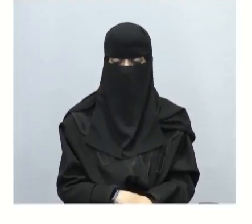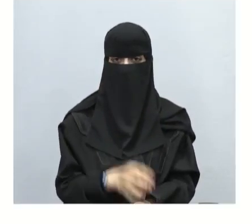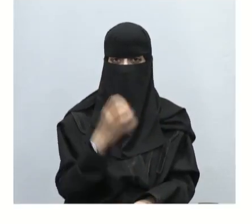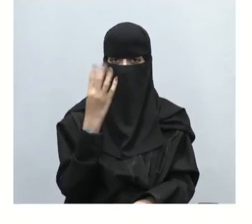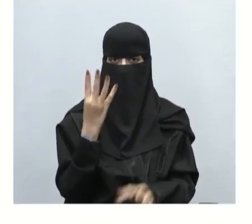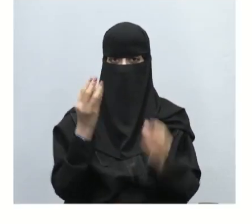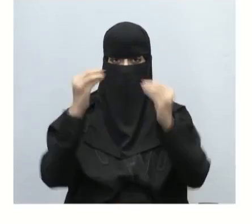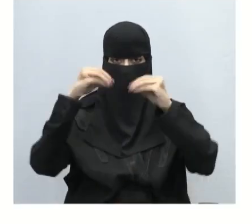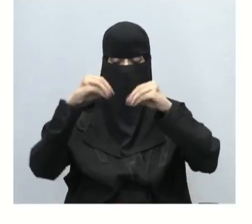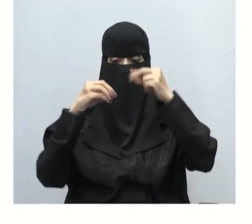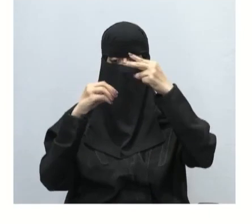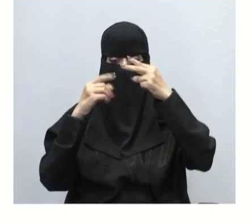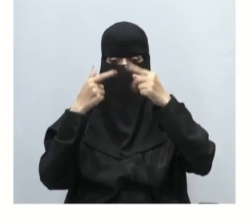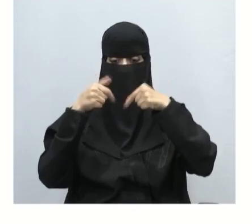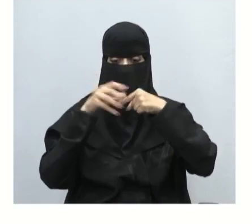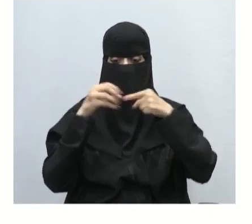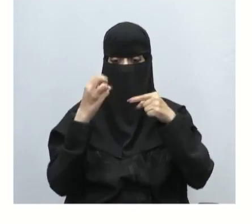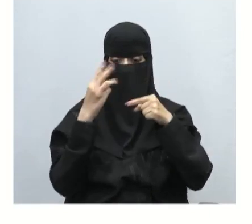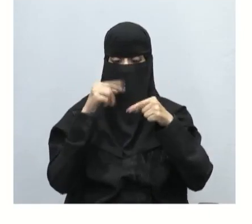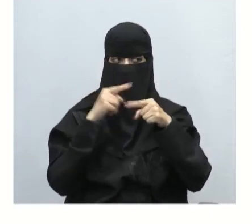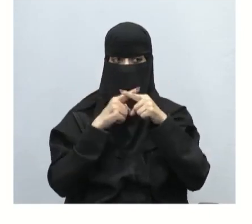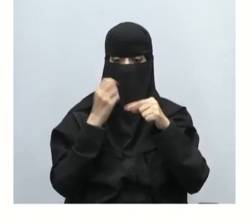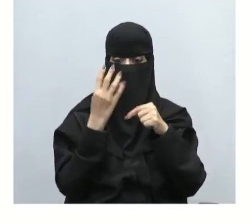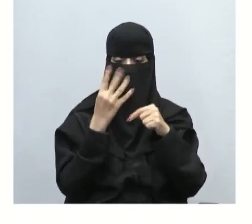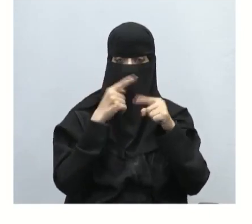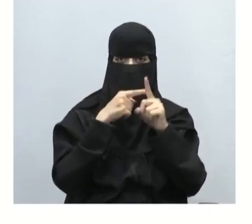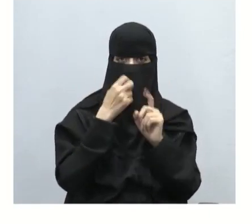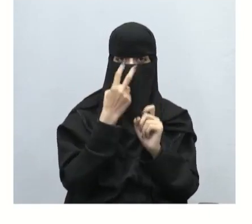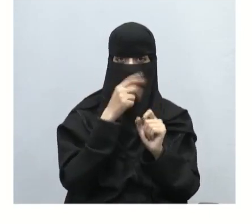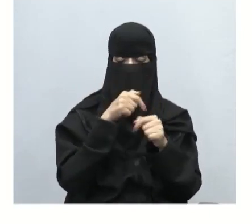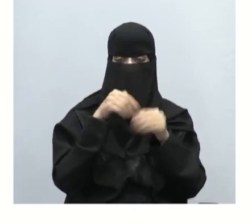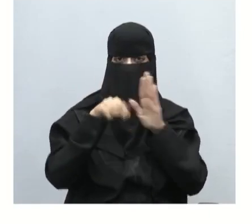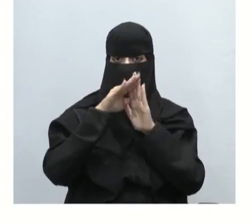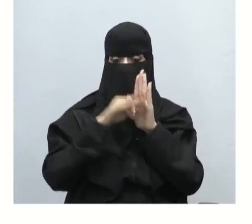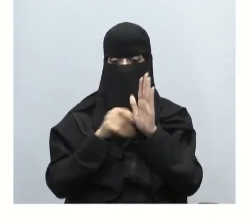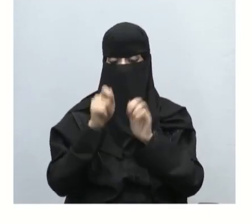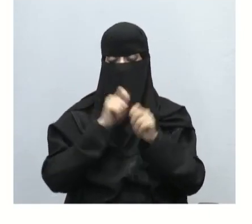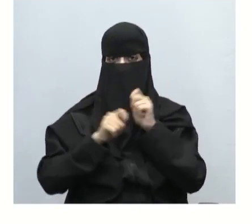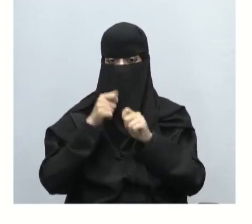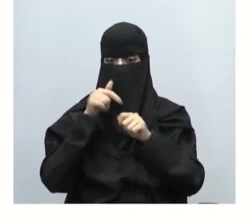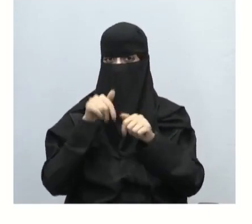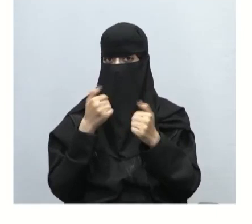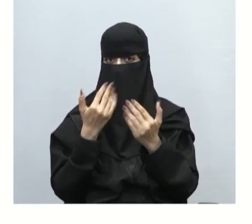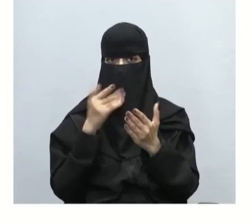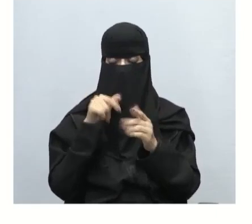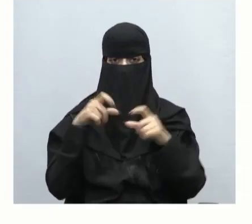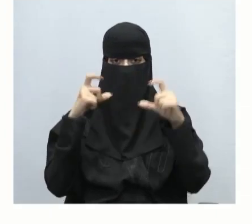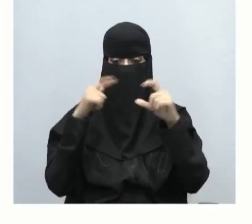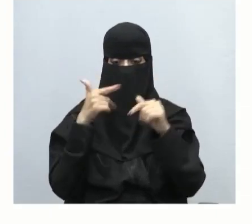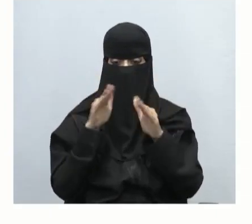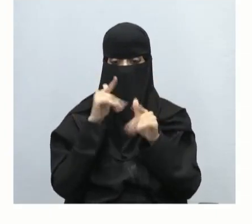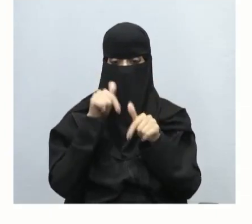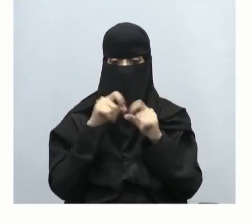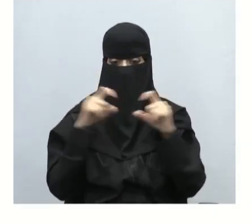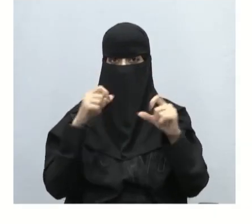العباره لحساب قيمه هذه العباره نستخدم ماذا نستخدم ترتيب العمليات هنا لا يوجد لدي اقواس